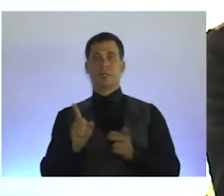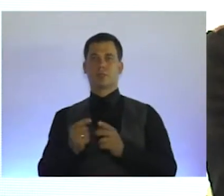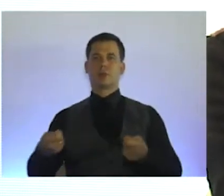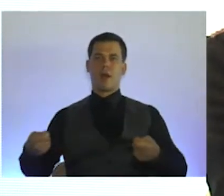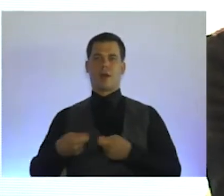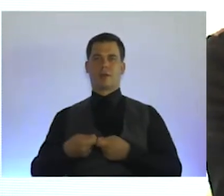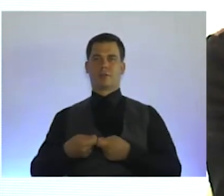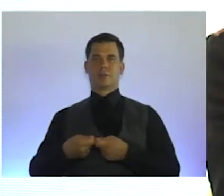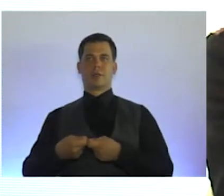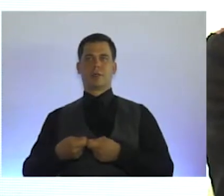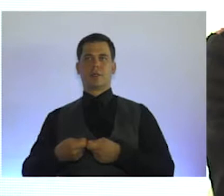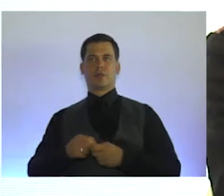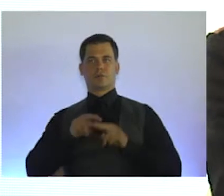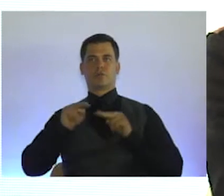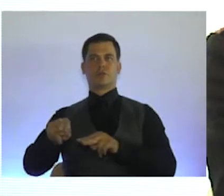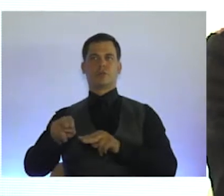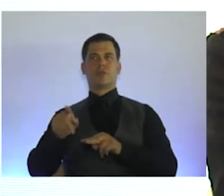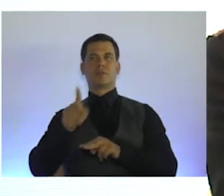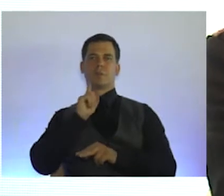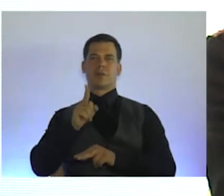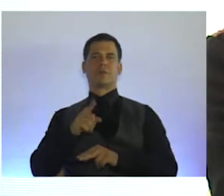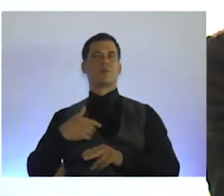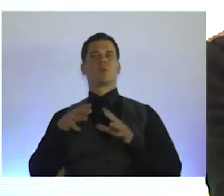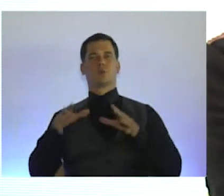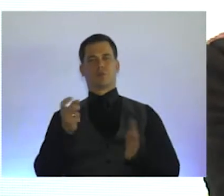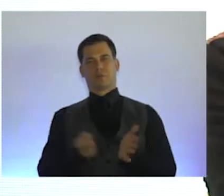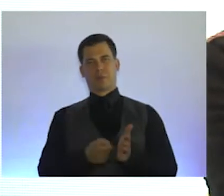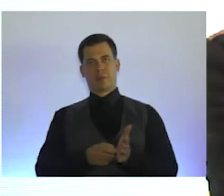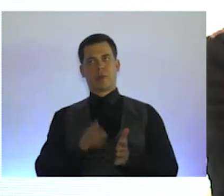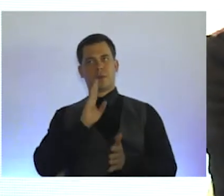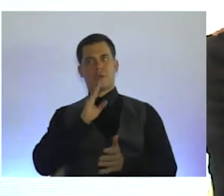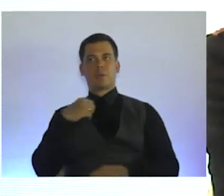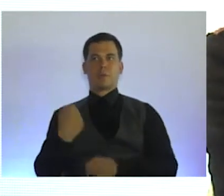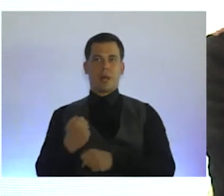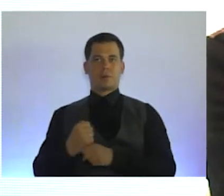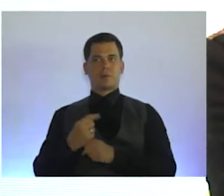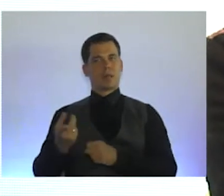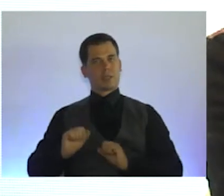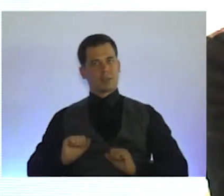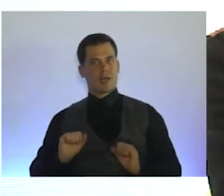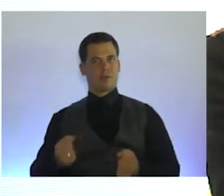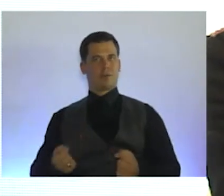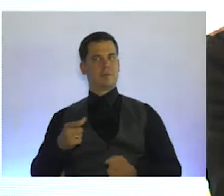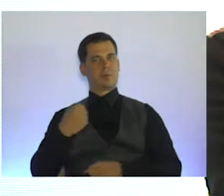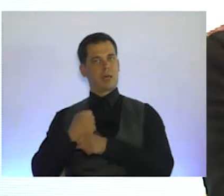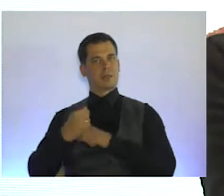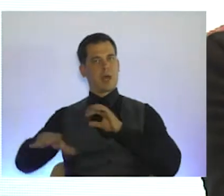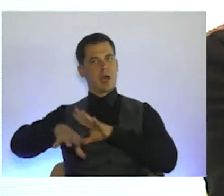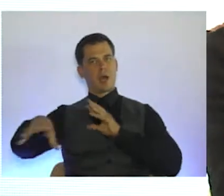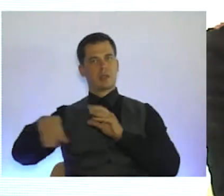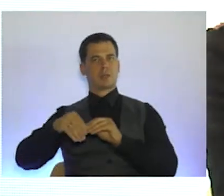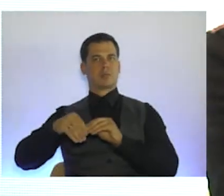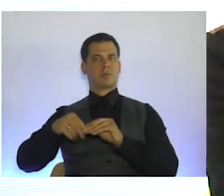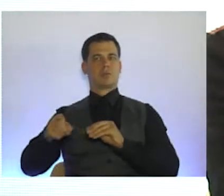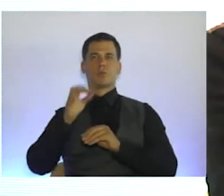tutaj może to za dużo bym oczekiwała, ale to jest jakiś etos pracy i zaangażowanie i takie podejście do pracy, do dobrej roboty,